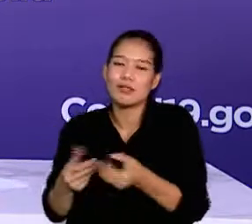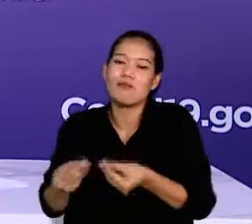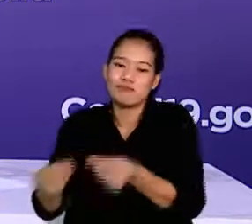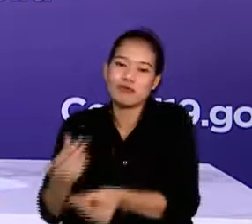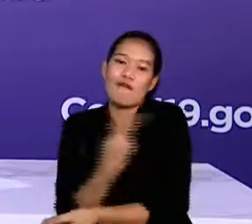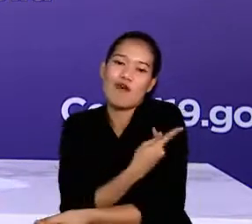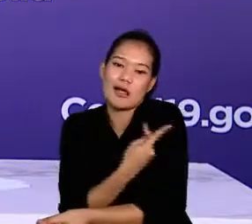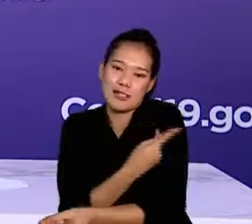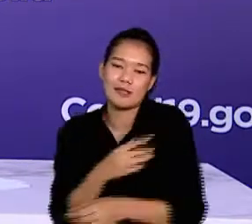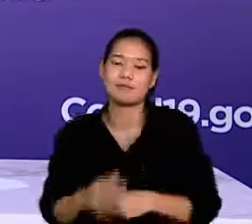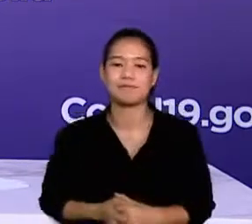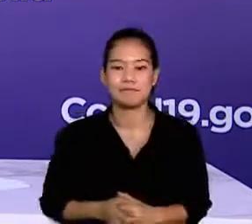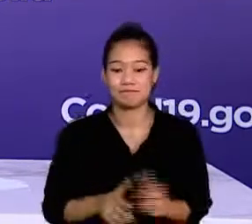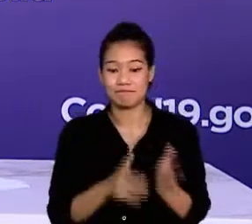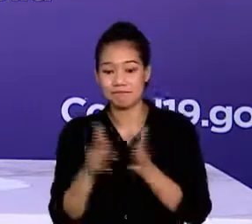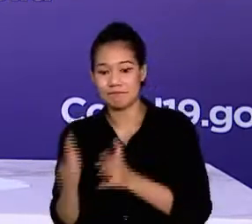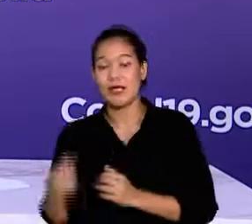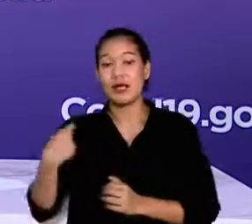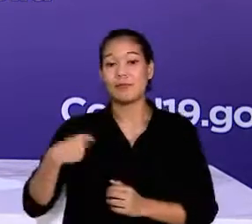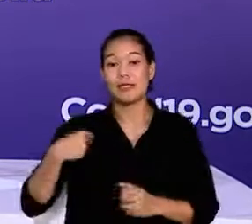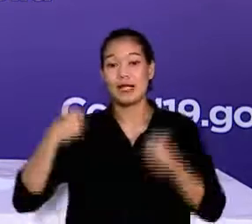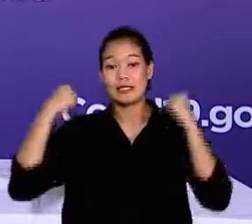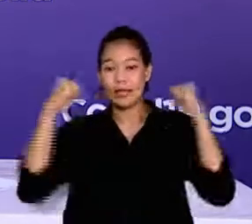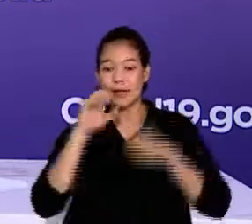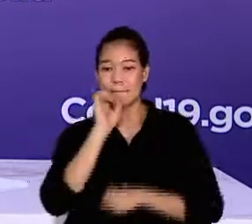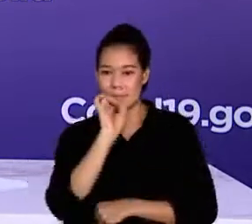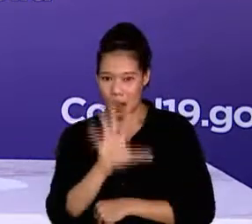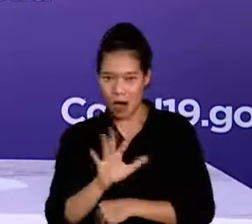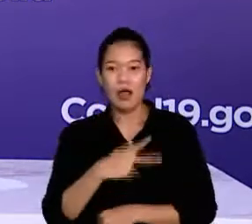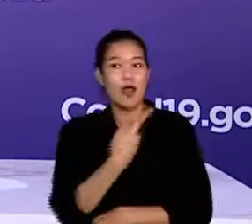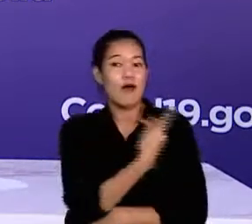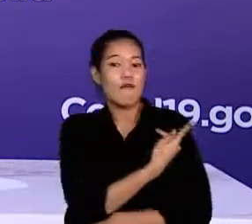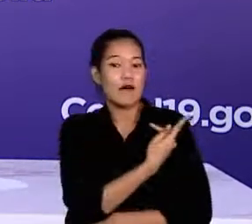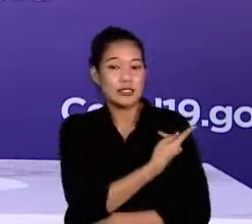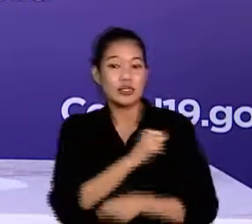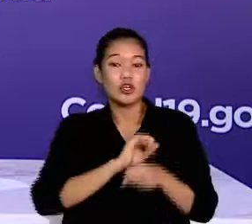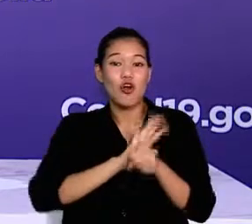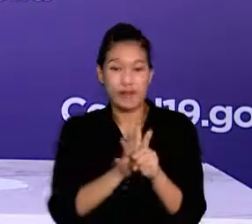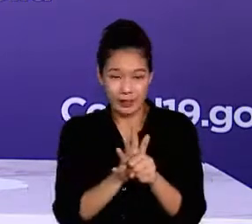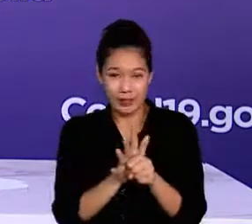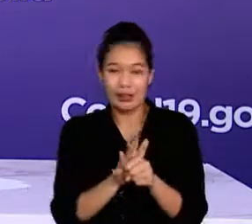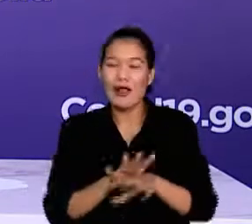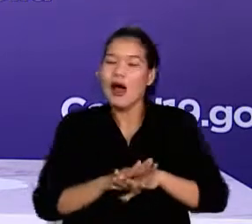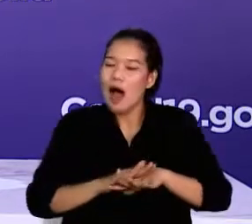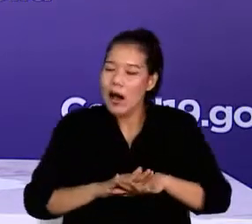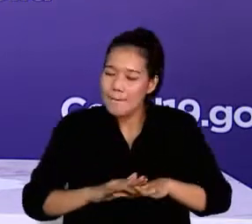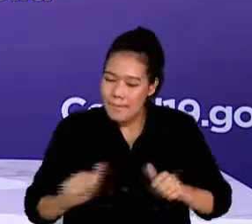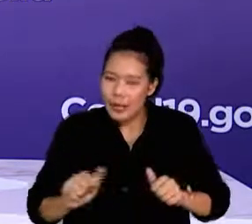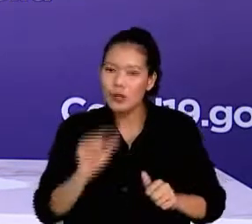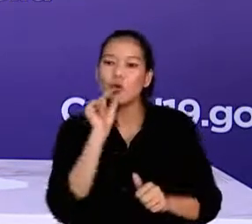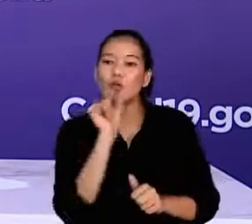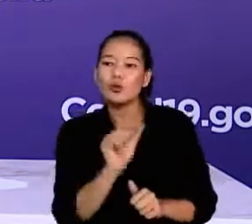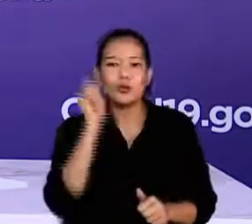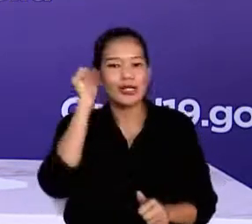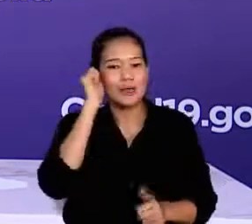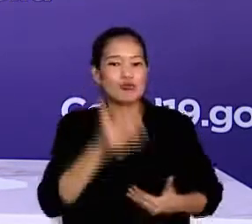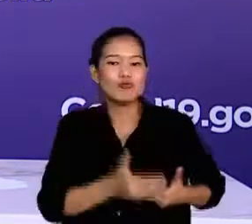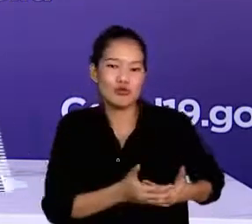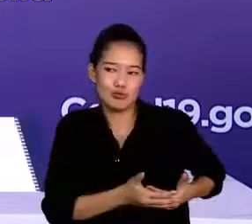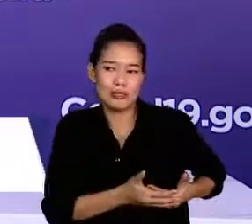diberikan selanjutnya Kementerian Kesehatan menyatakan vaksinasi coffee 19 aman bagi ibu